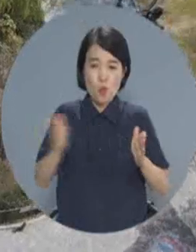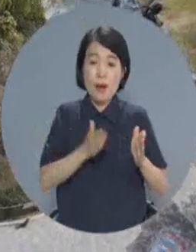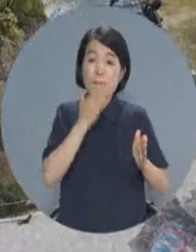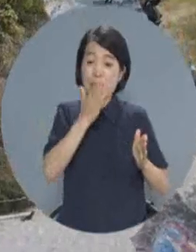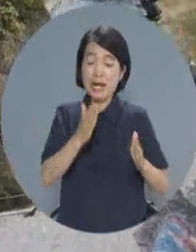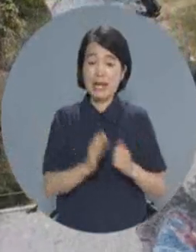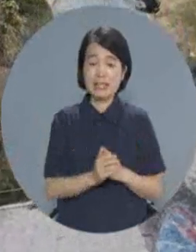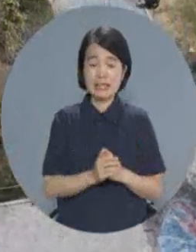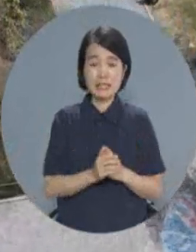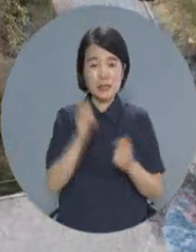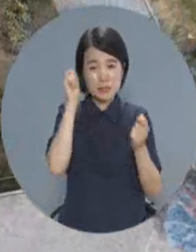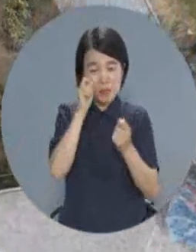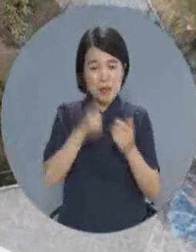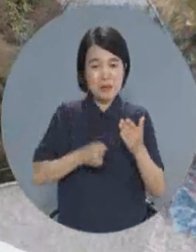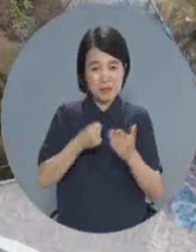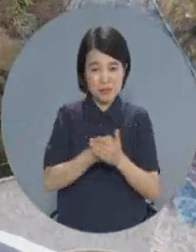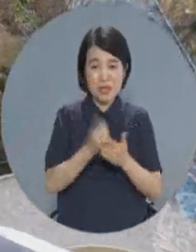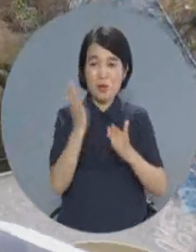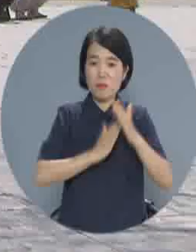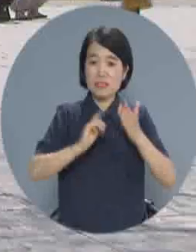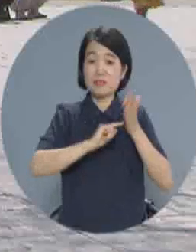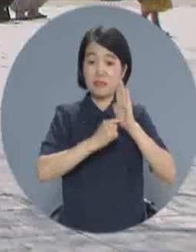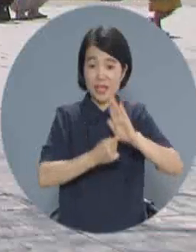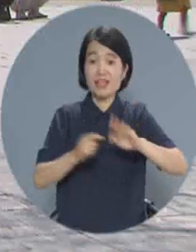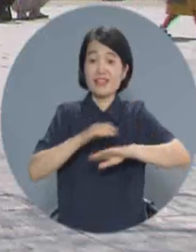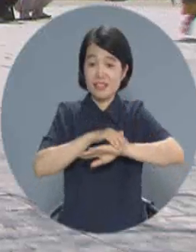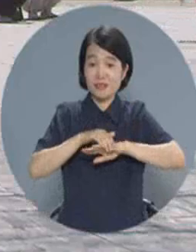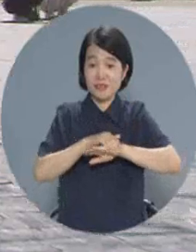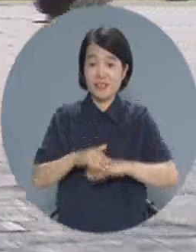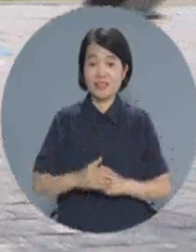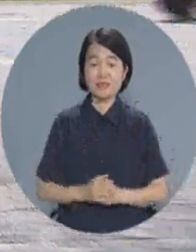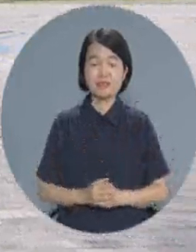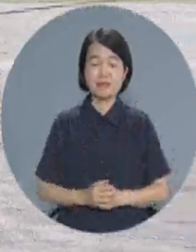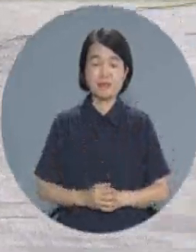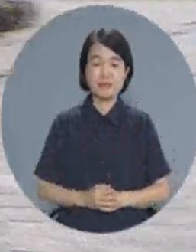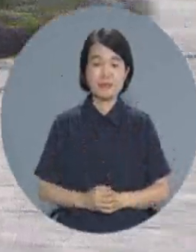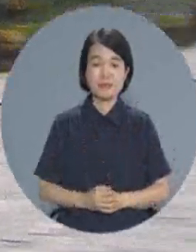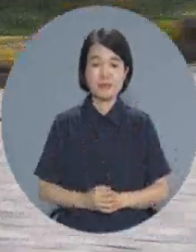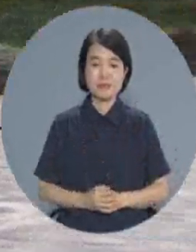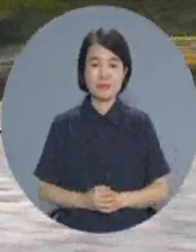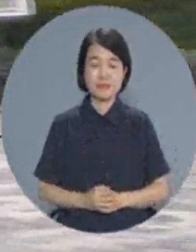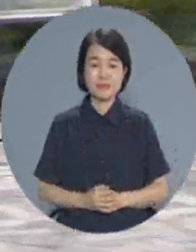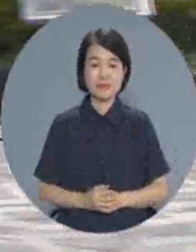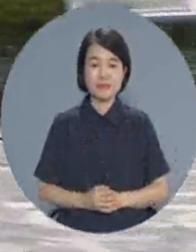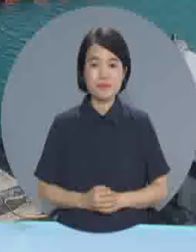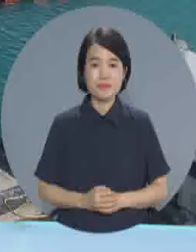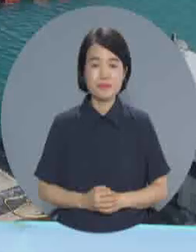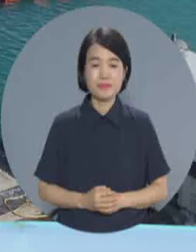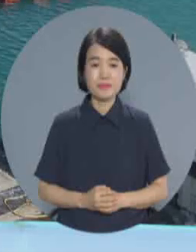있어 조만간 이 같은 결정이 공식 발표될 것으로 전망됩니다.